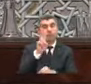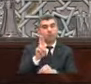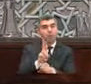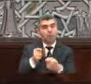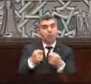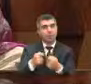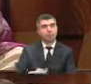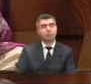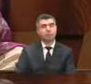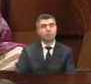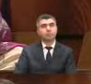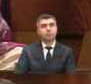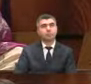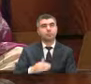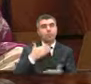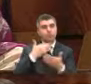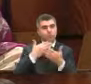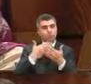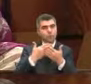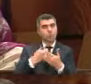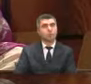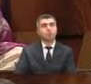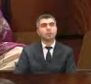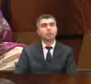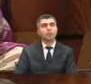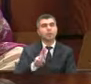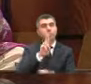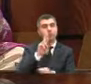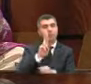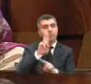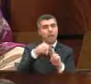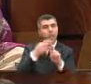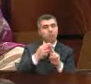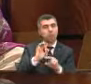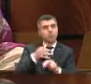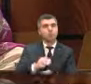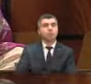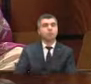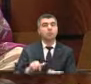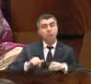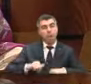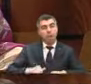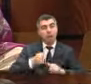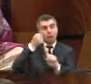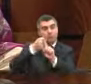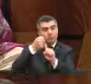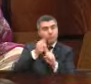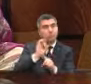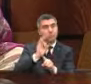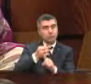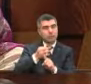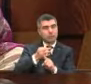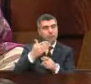الموضوع؟ تعقيب السيد. شكرا السيد الوزير على الاجابه. كنظن ان الوزاره دارت مجهودات كبيره في